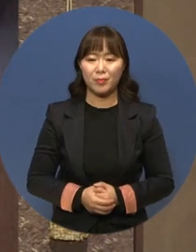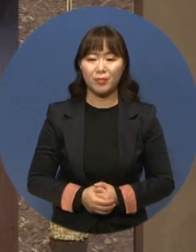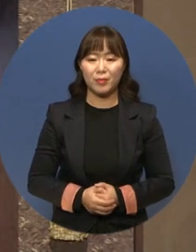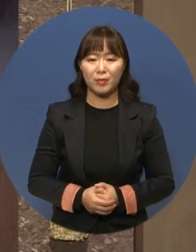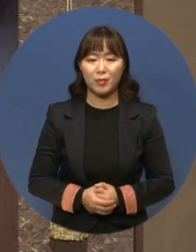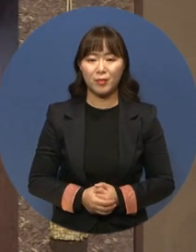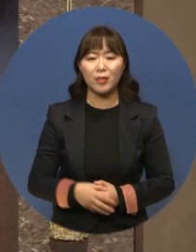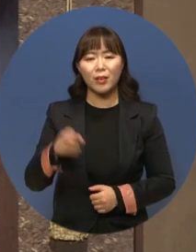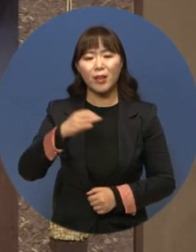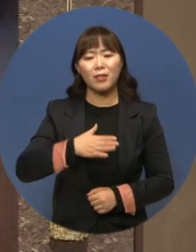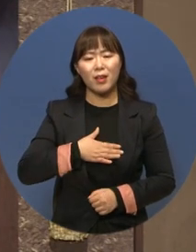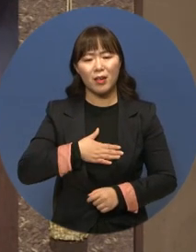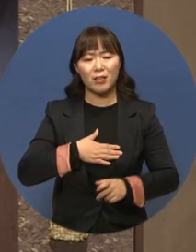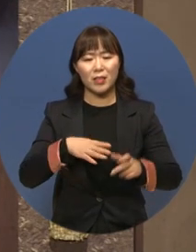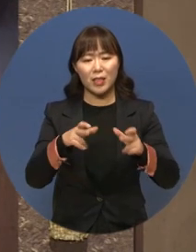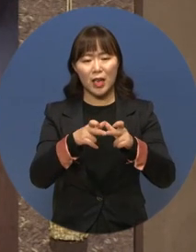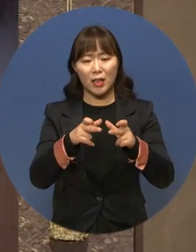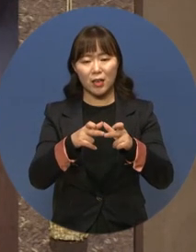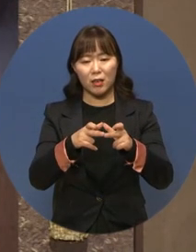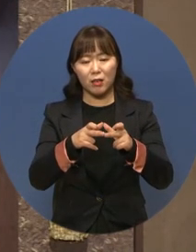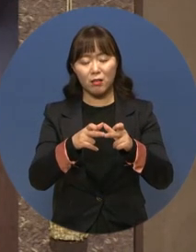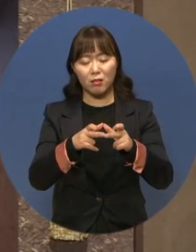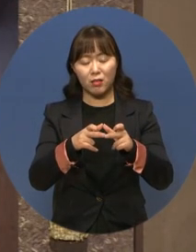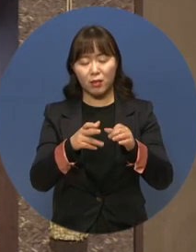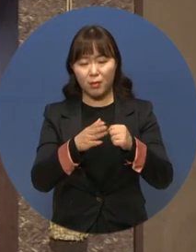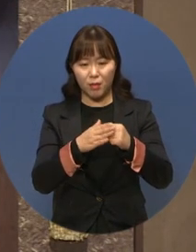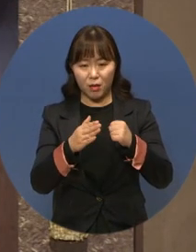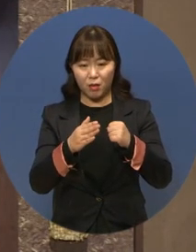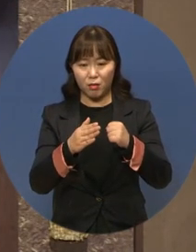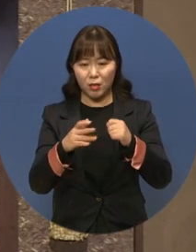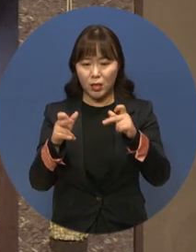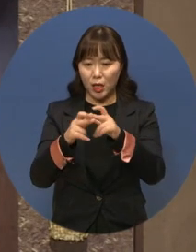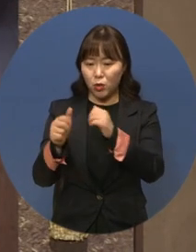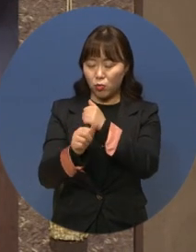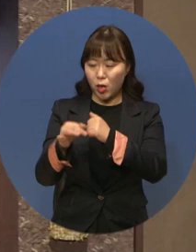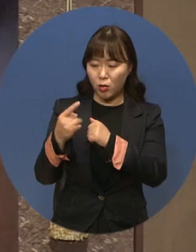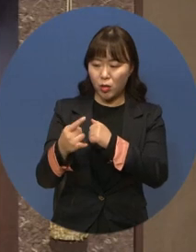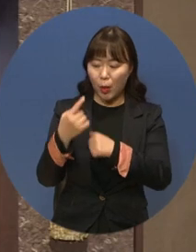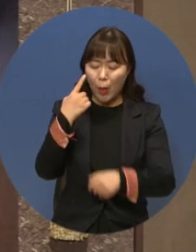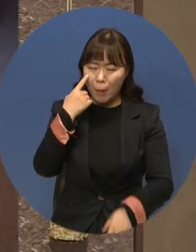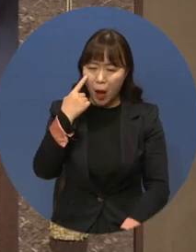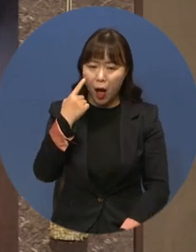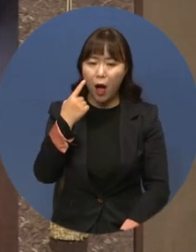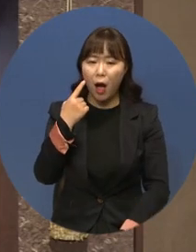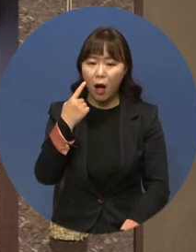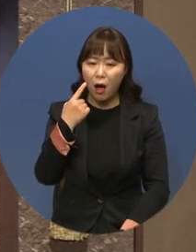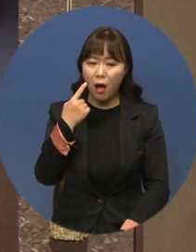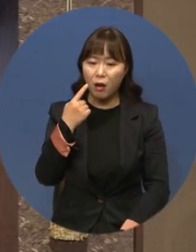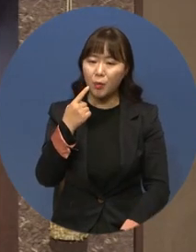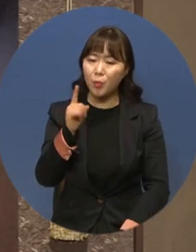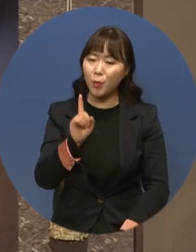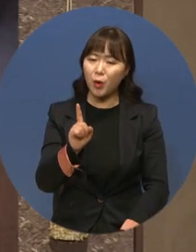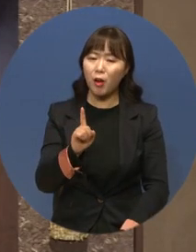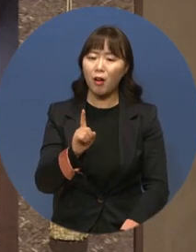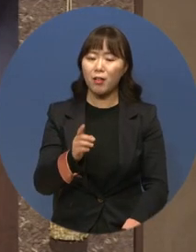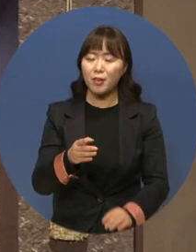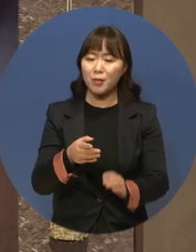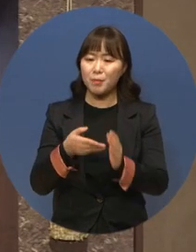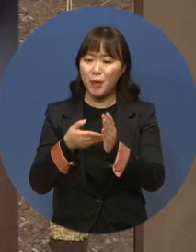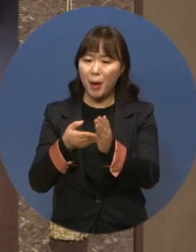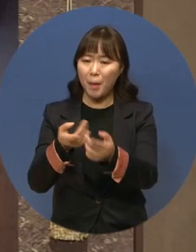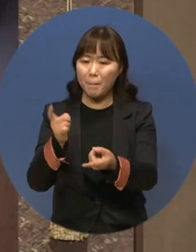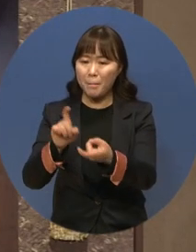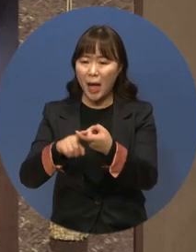그냥 내가 약간 장애가 있어서 이쪽에 한번 장애인위원회에서 한번 해봐. 여기 좀뭐좀 이렇게 걸쳐나